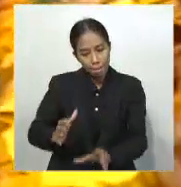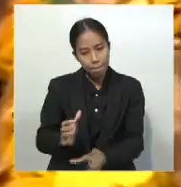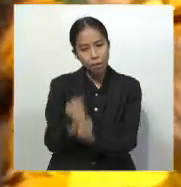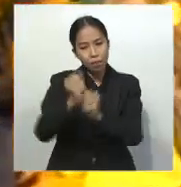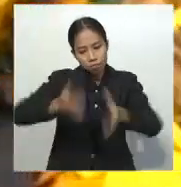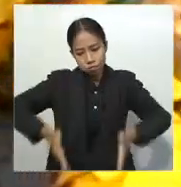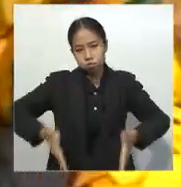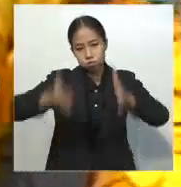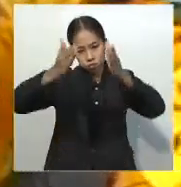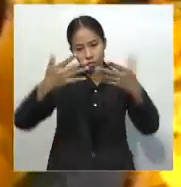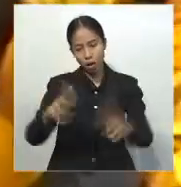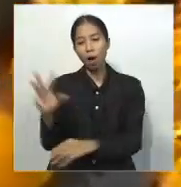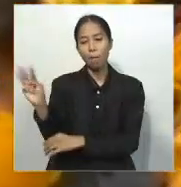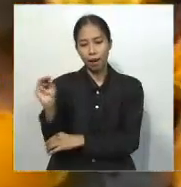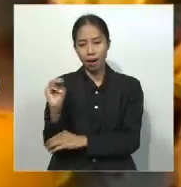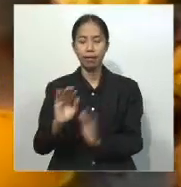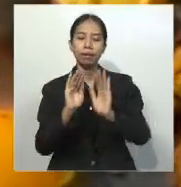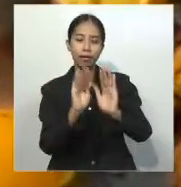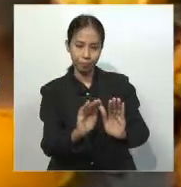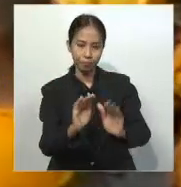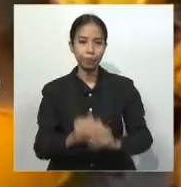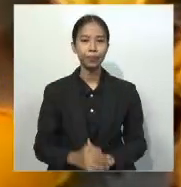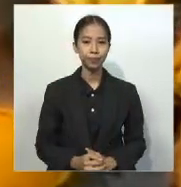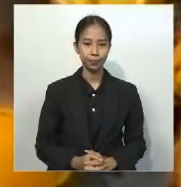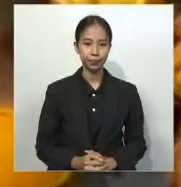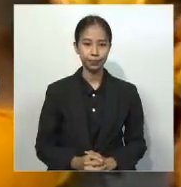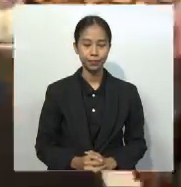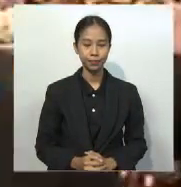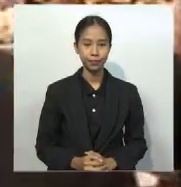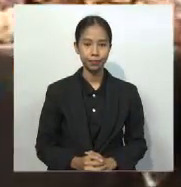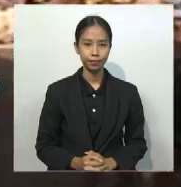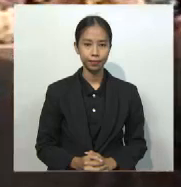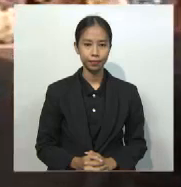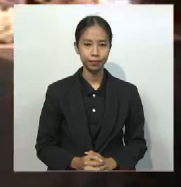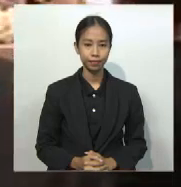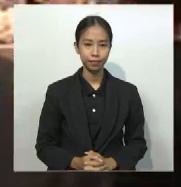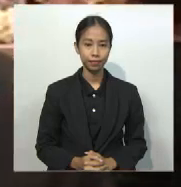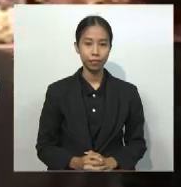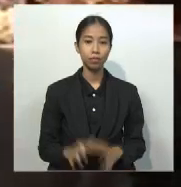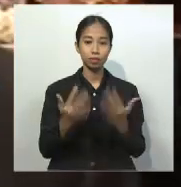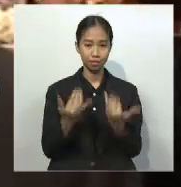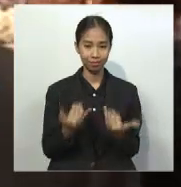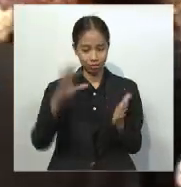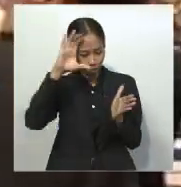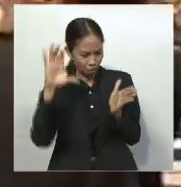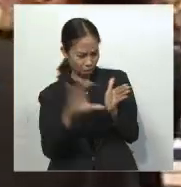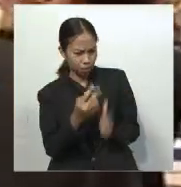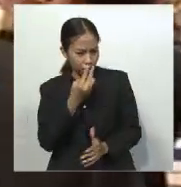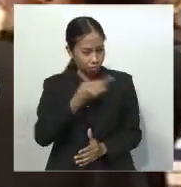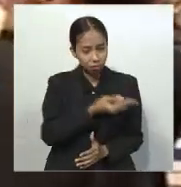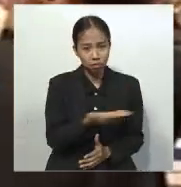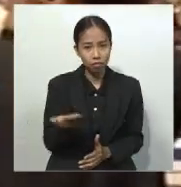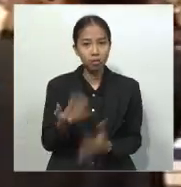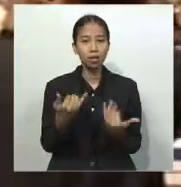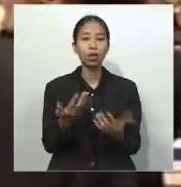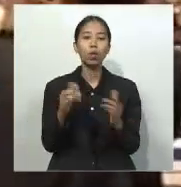คาะหัวนี้ไปเก็บไว้ภายในอนุสรณ์สถานด้วยค่ะ นี่นะครับเป็นภาพที่พระครูส